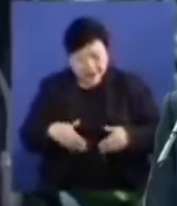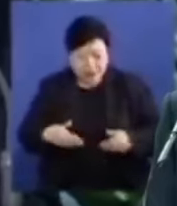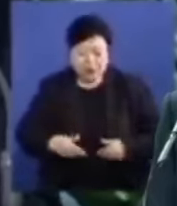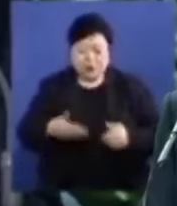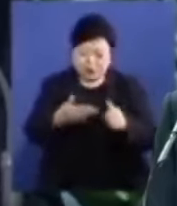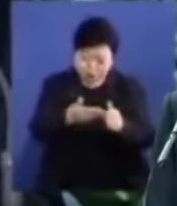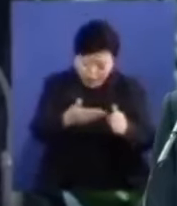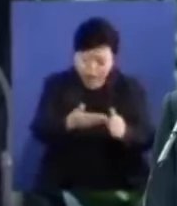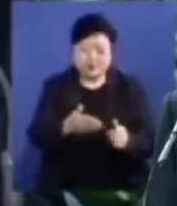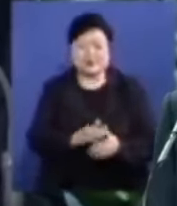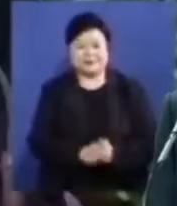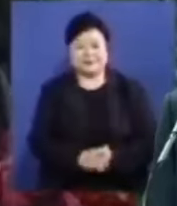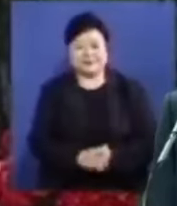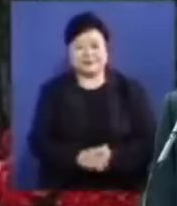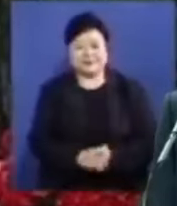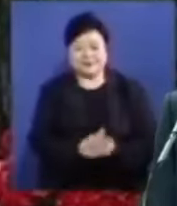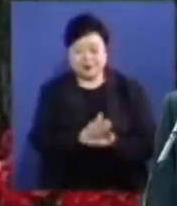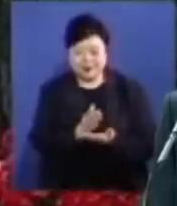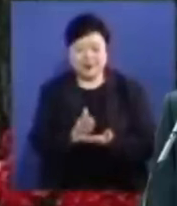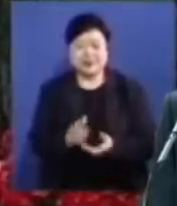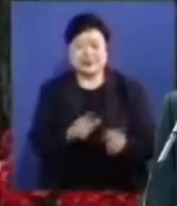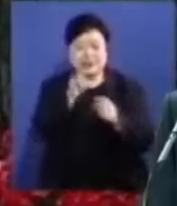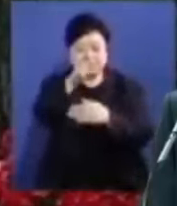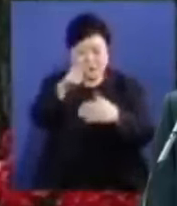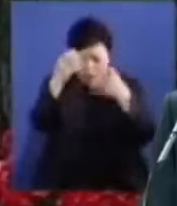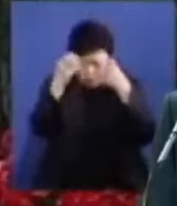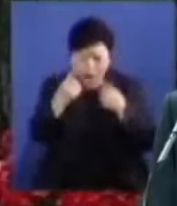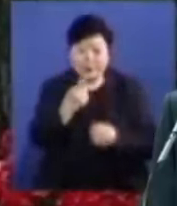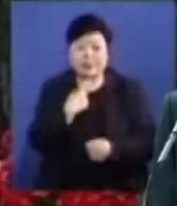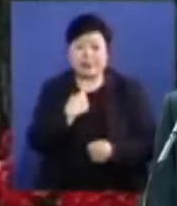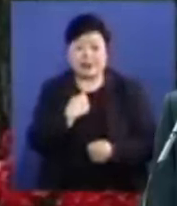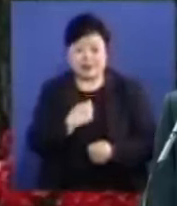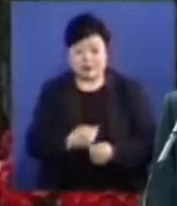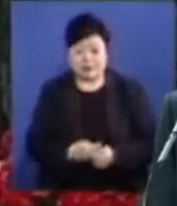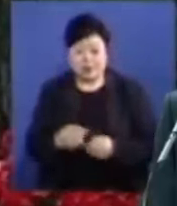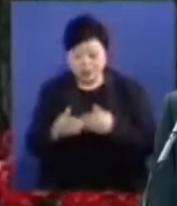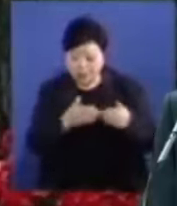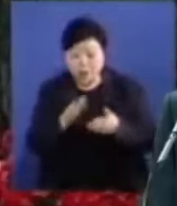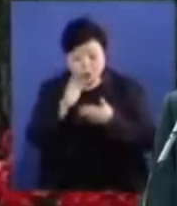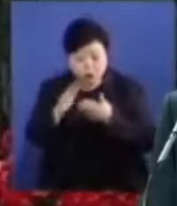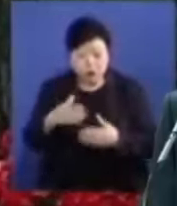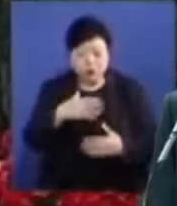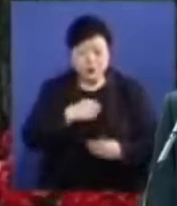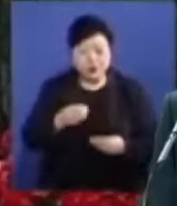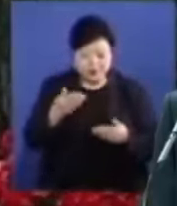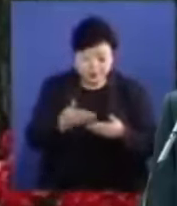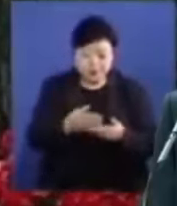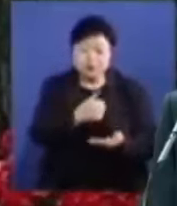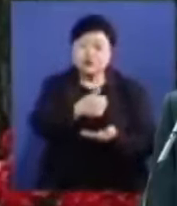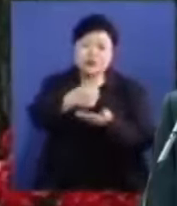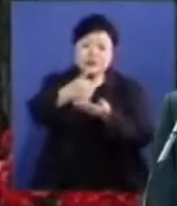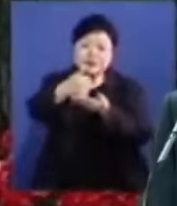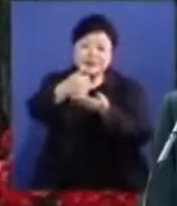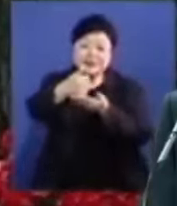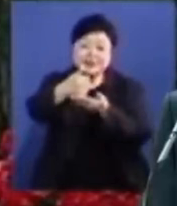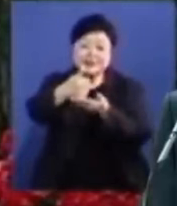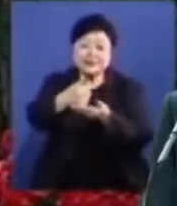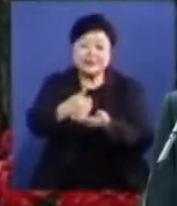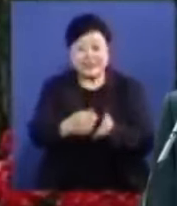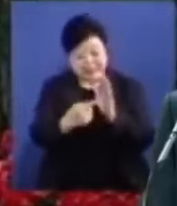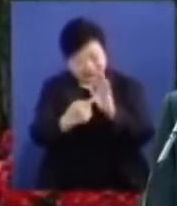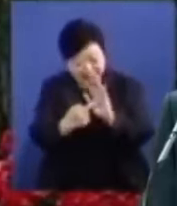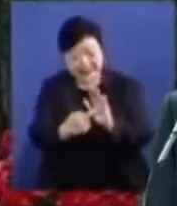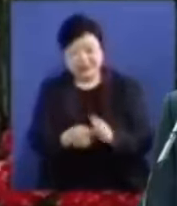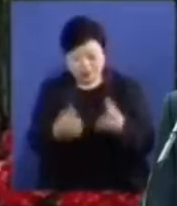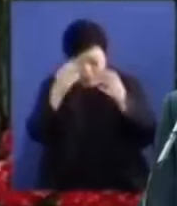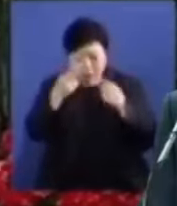것입니다. 여러 가지 삶의 고난이 있어야 평안을 주시는 주님이 우리에게 나타나는 것입니다.